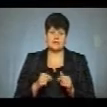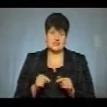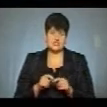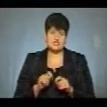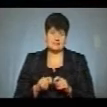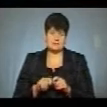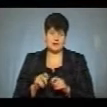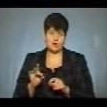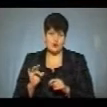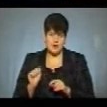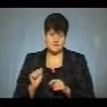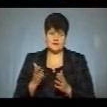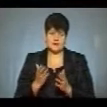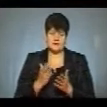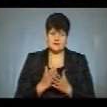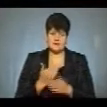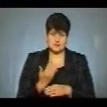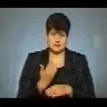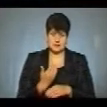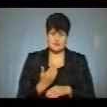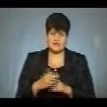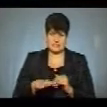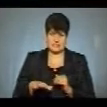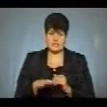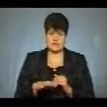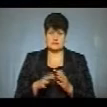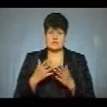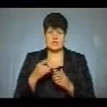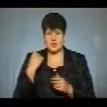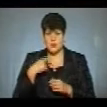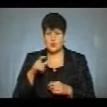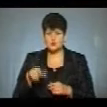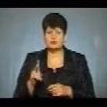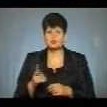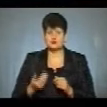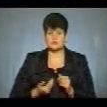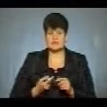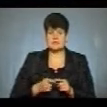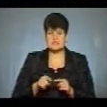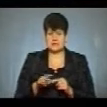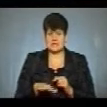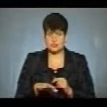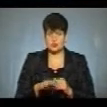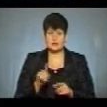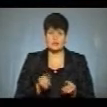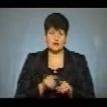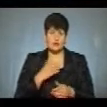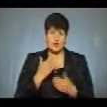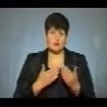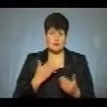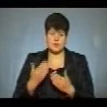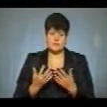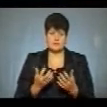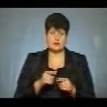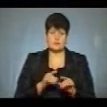від яких знаходяться їхні, значить, дільниці, встановляли особі, хто проживає на даній території, також їх опитували, відбирали в